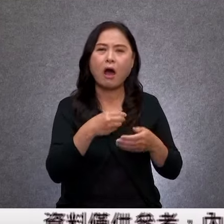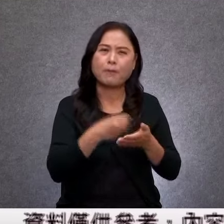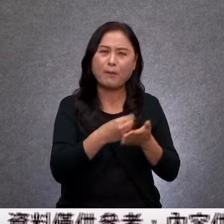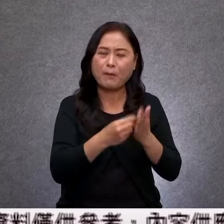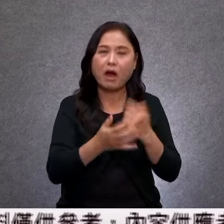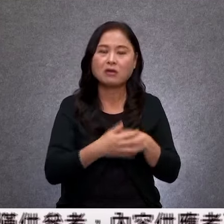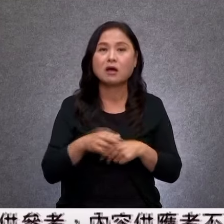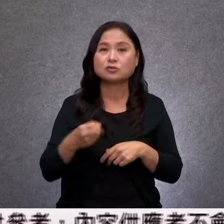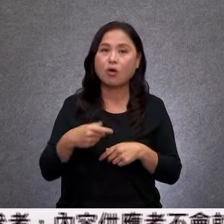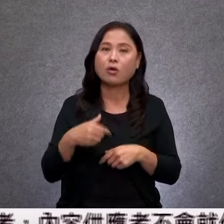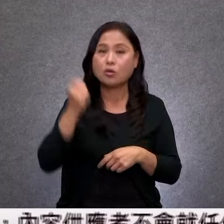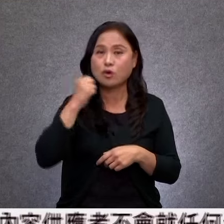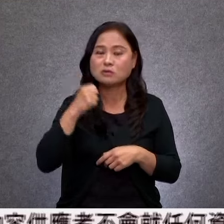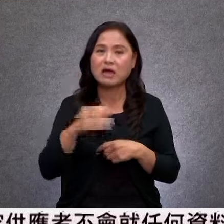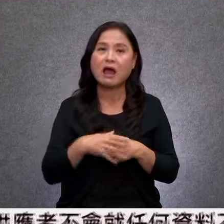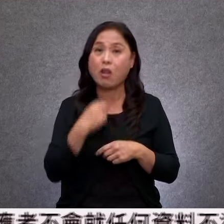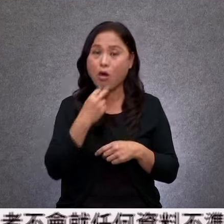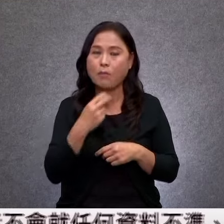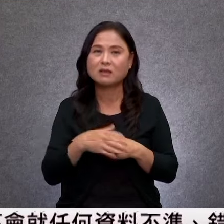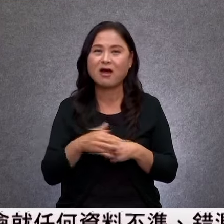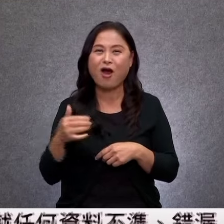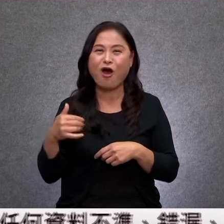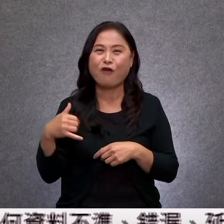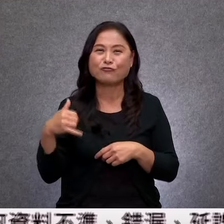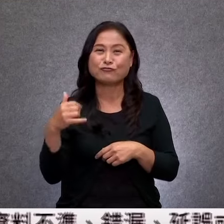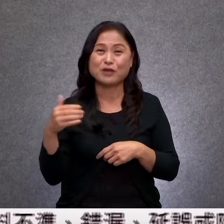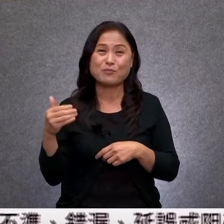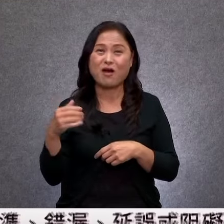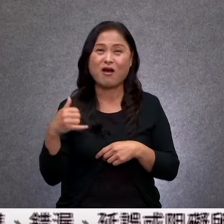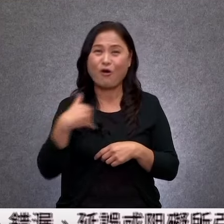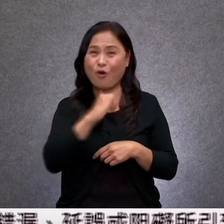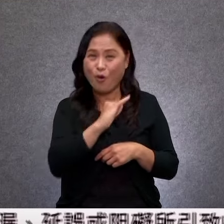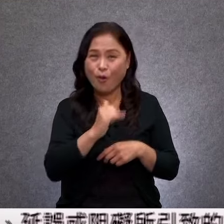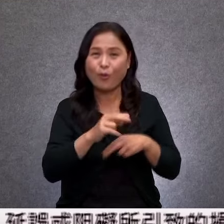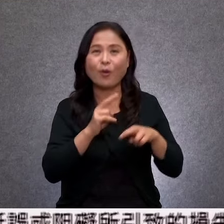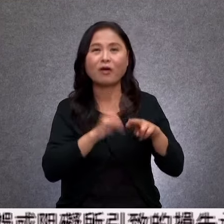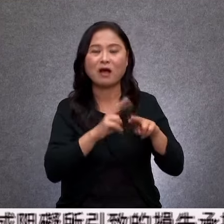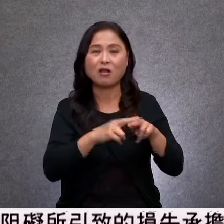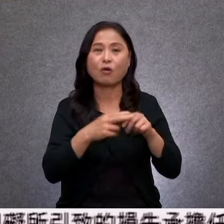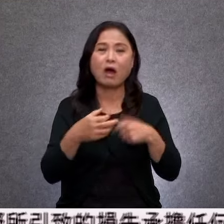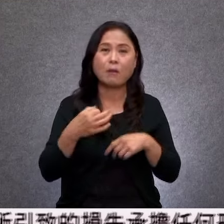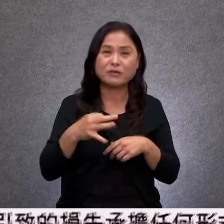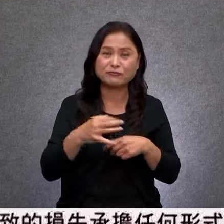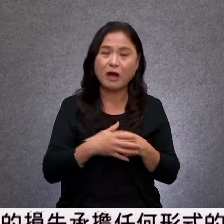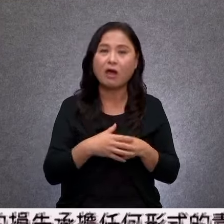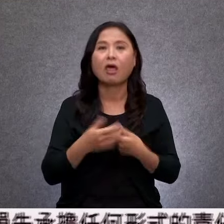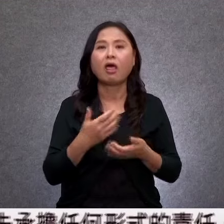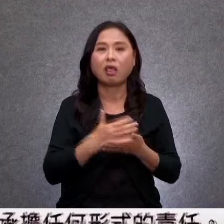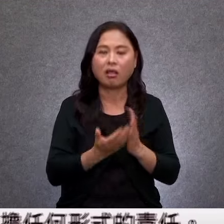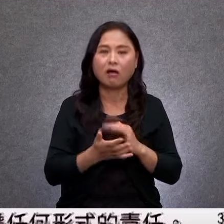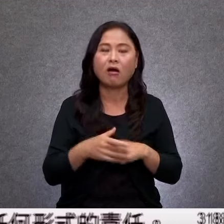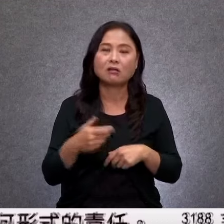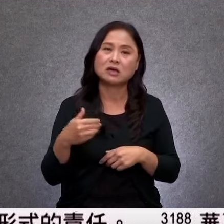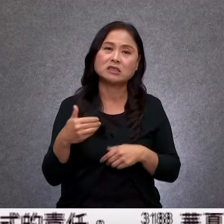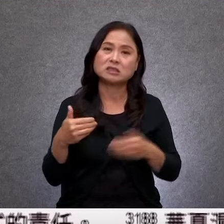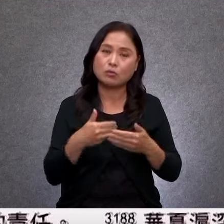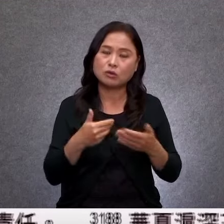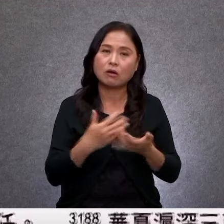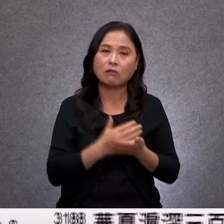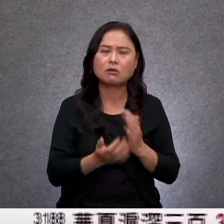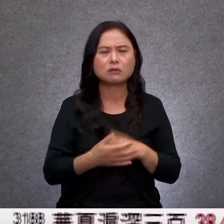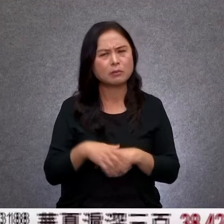嘅。咁啊，長者受惠咧2蚊搭車優惠啦，再加埋北上之後啦，其實佢都可以免費搭車。佢哋其實北上消費嘅誘